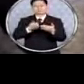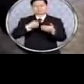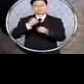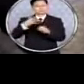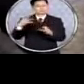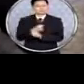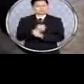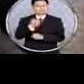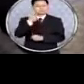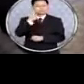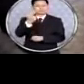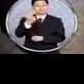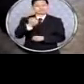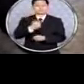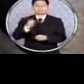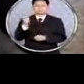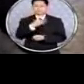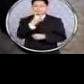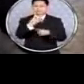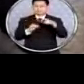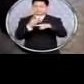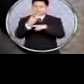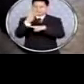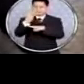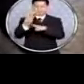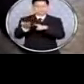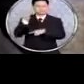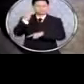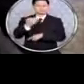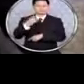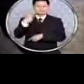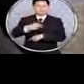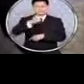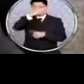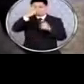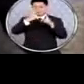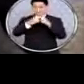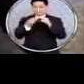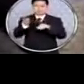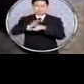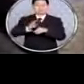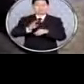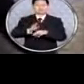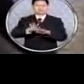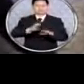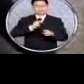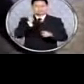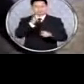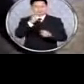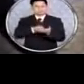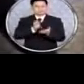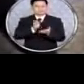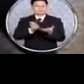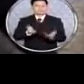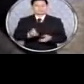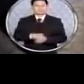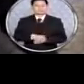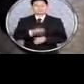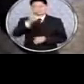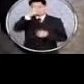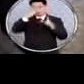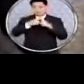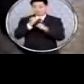业率是高于 4.3， 非常非常的多。那青年失业的问题也高过我们现在看到的这个数字。青年失